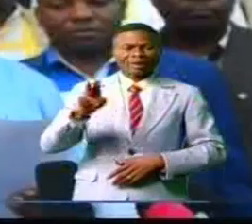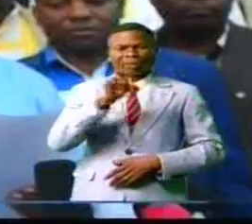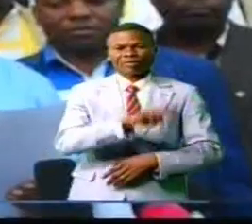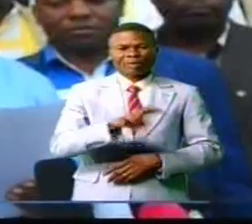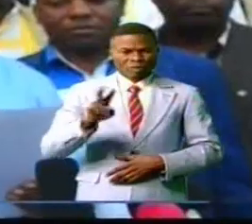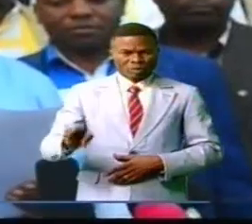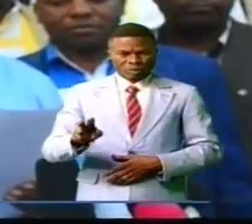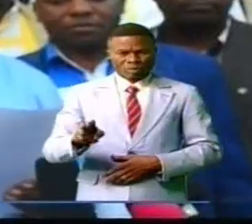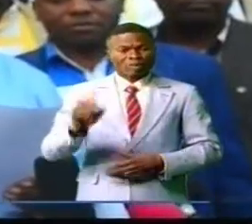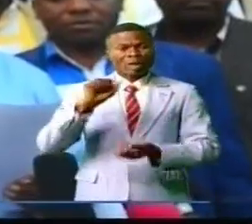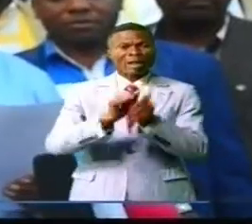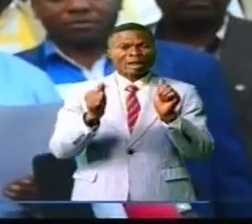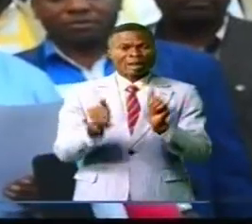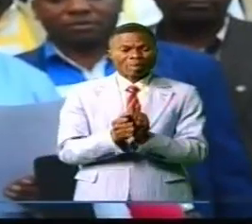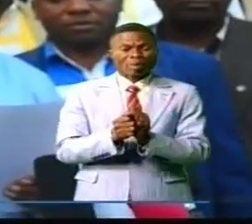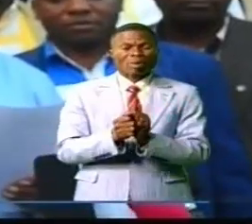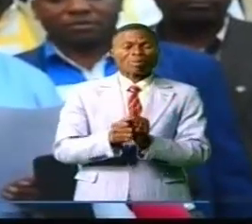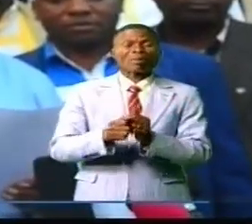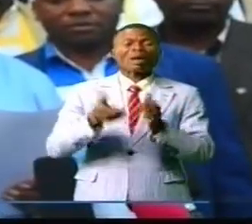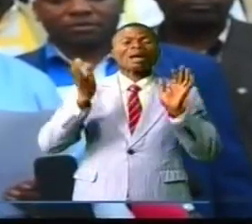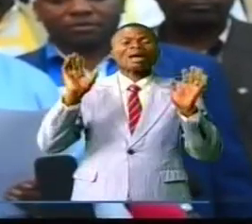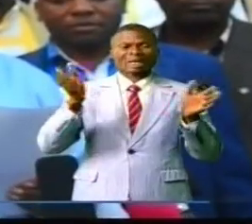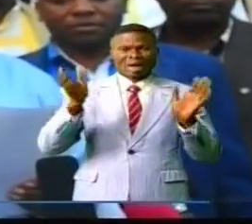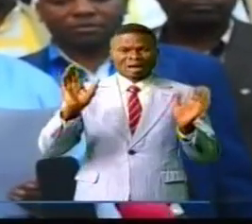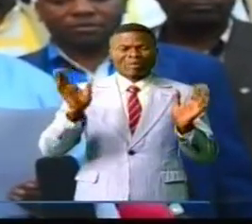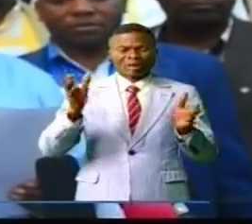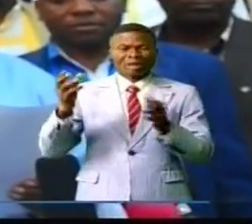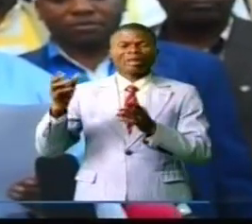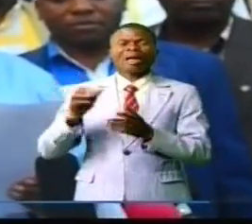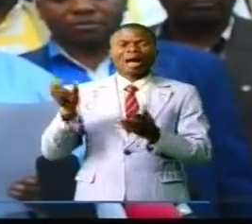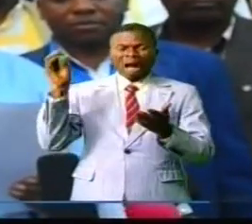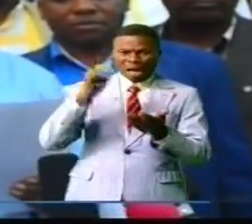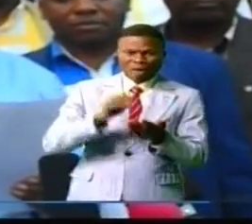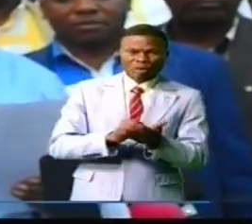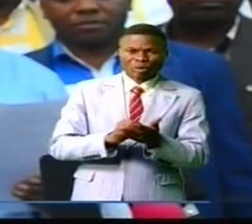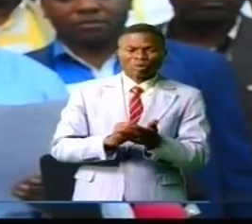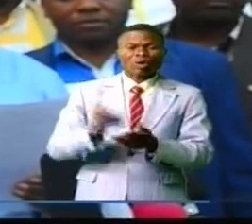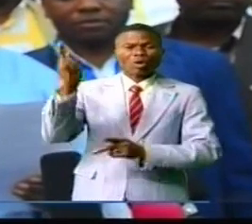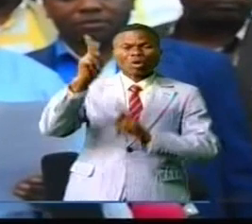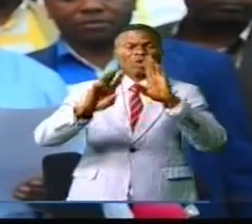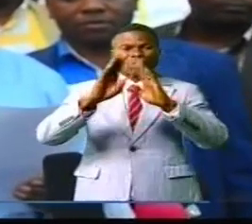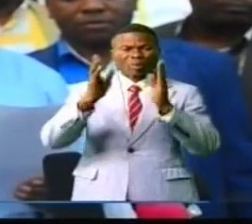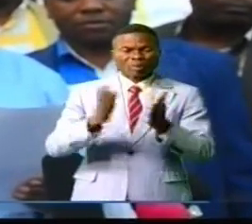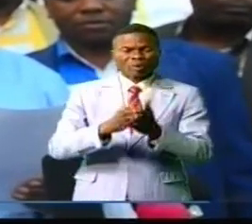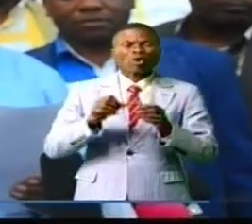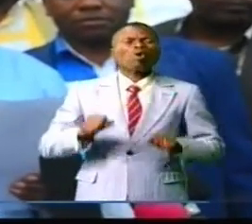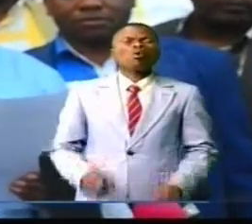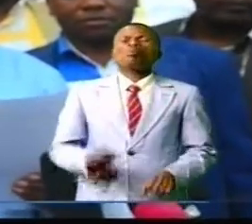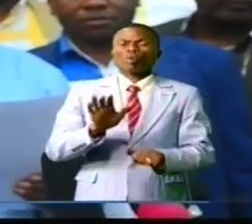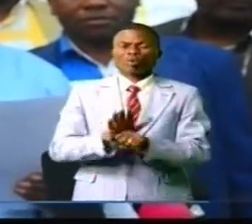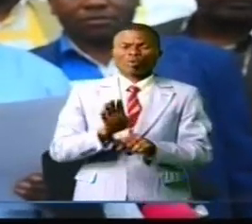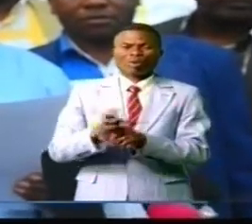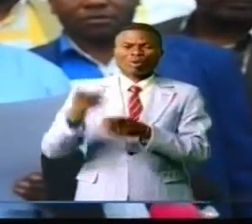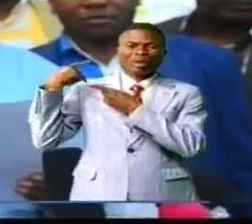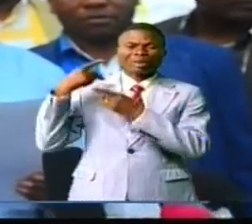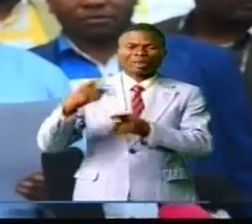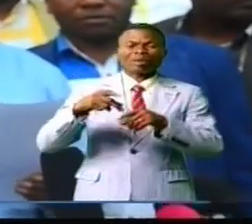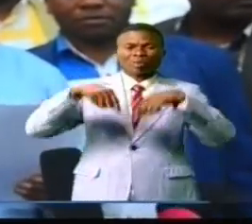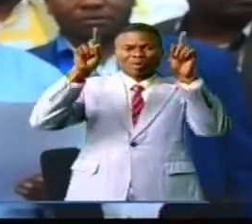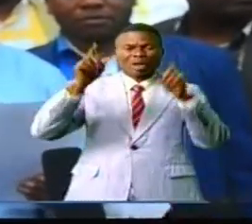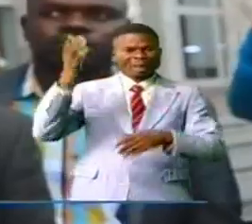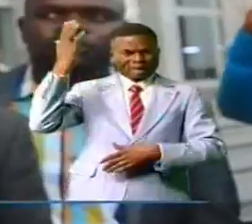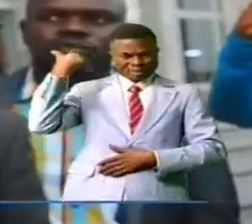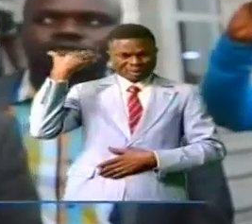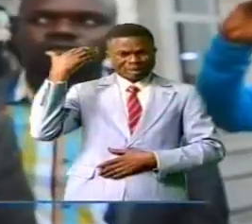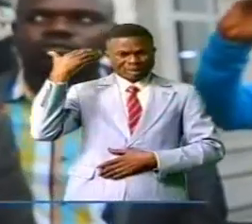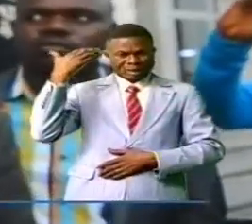2022. Une situation humanitaire dramatique de plus pour une population meurtrie depuis plusieurs